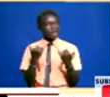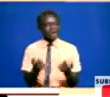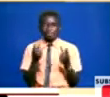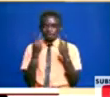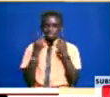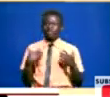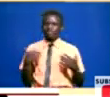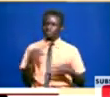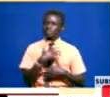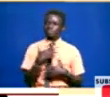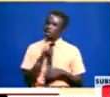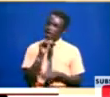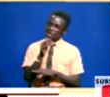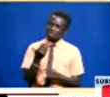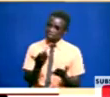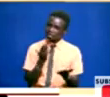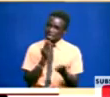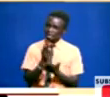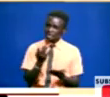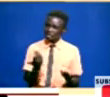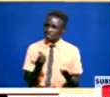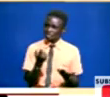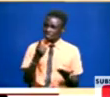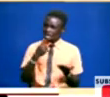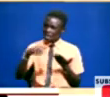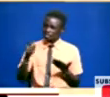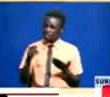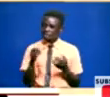ni haki kweli mahali ambapo serikali